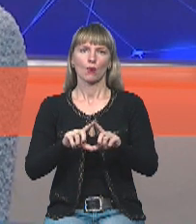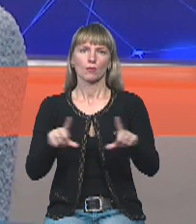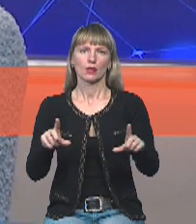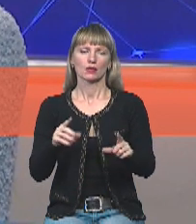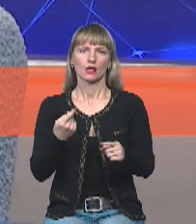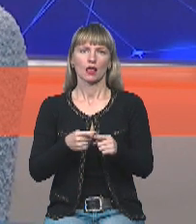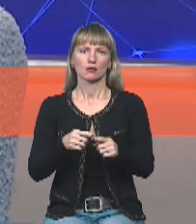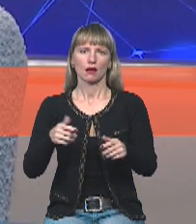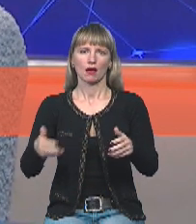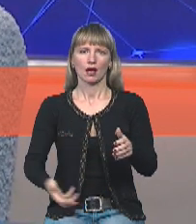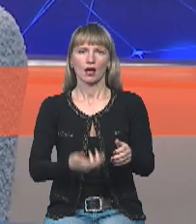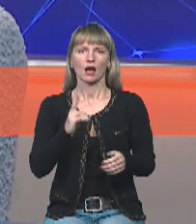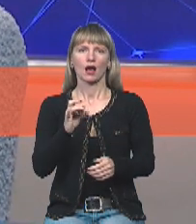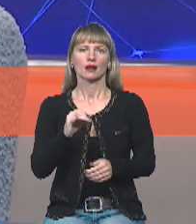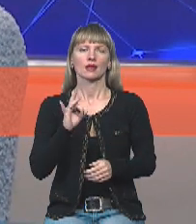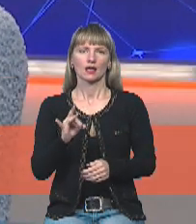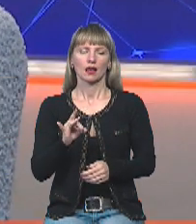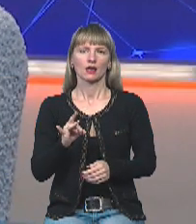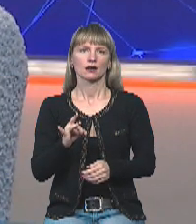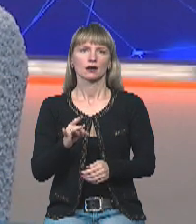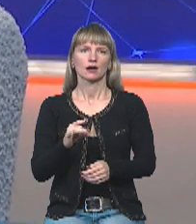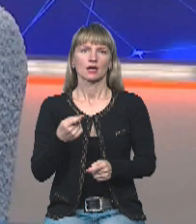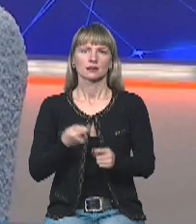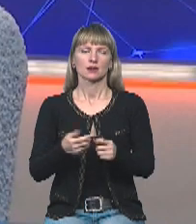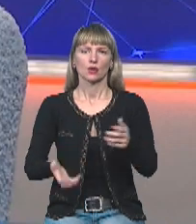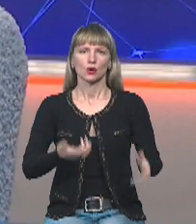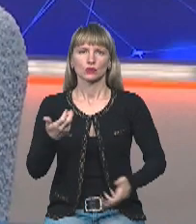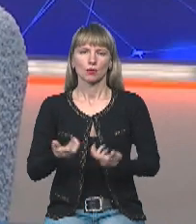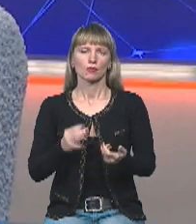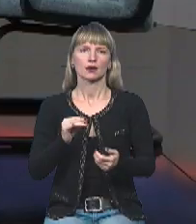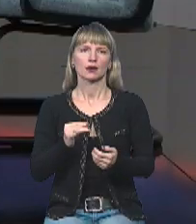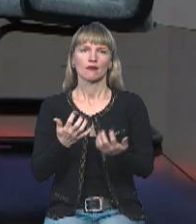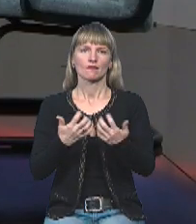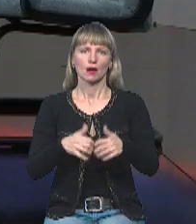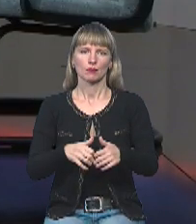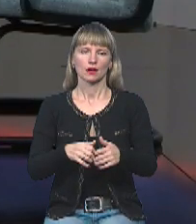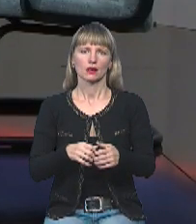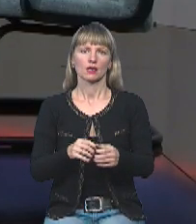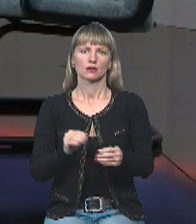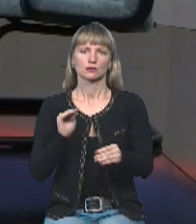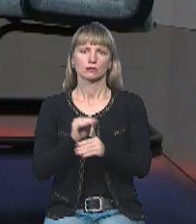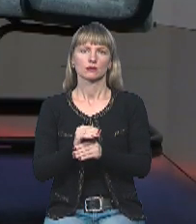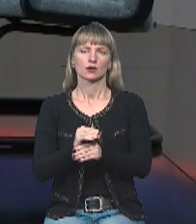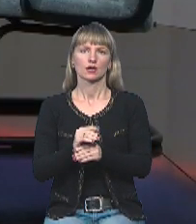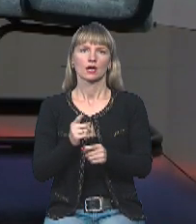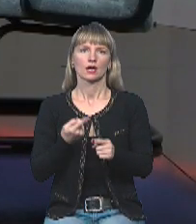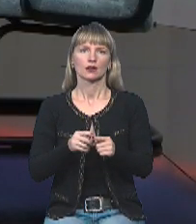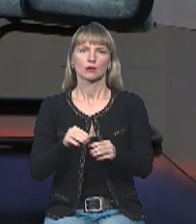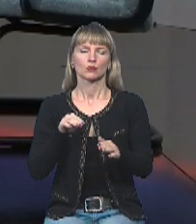відкритої розробки і фабрики з мокрого збагачення, також з допоміжними об'єктами, такими як хвостосховища